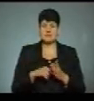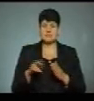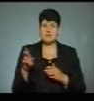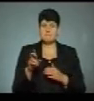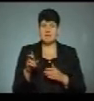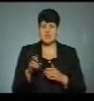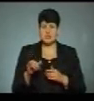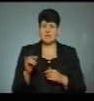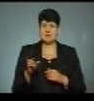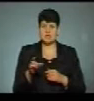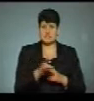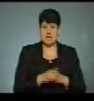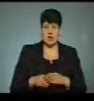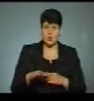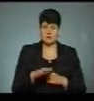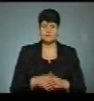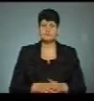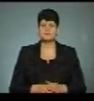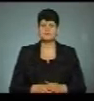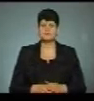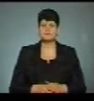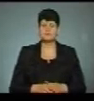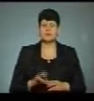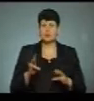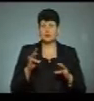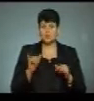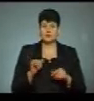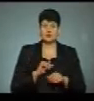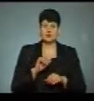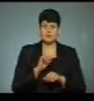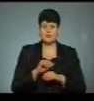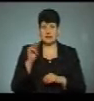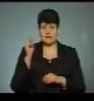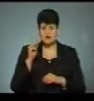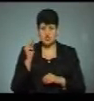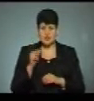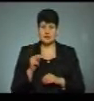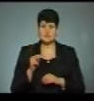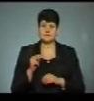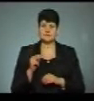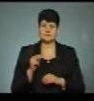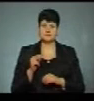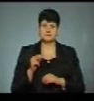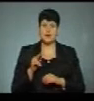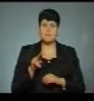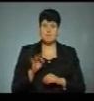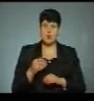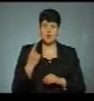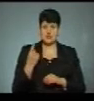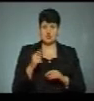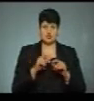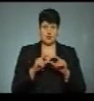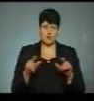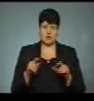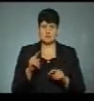і Бережанського району. Ну і призупинено навчання по одній школі